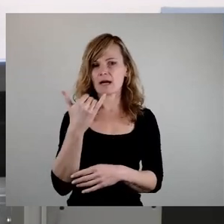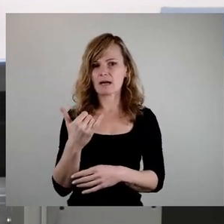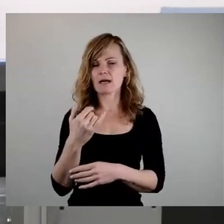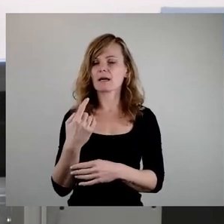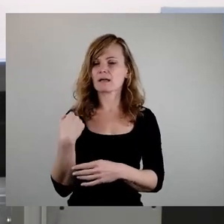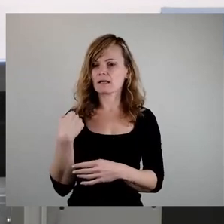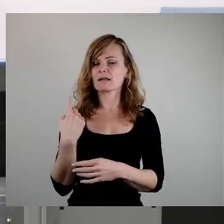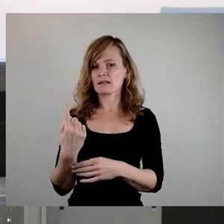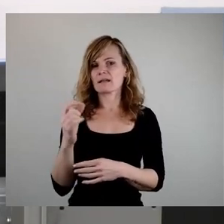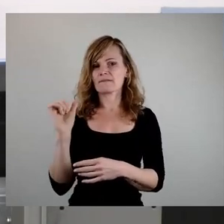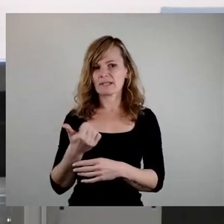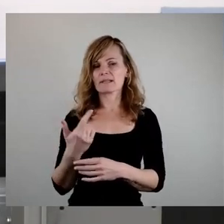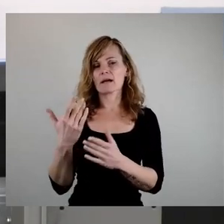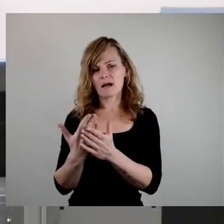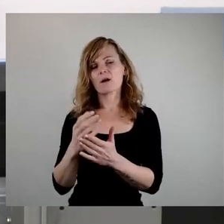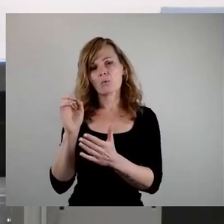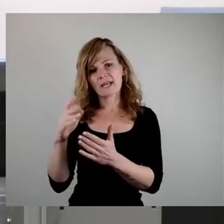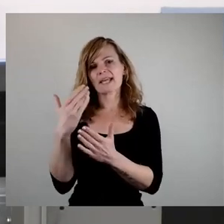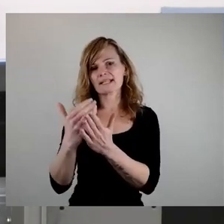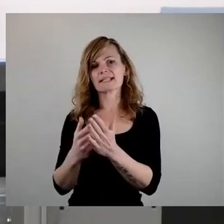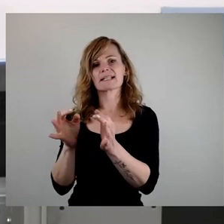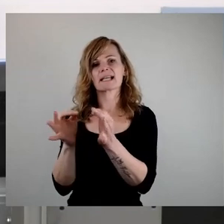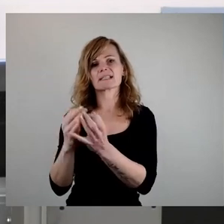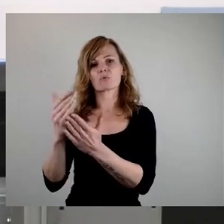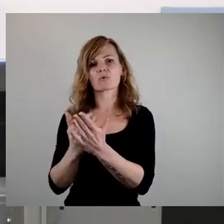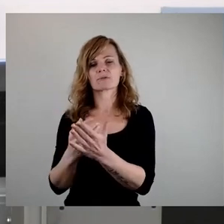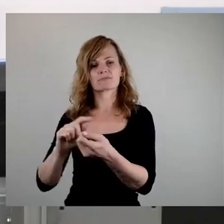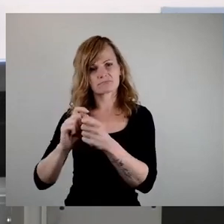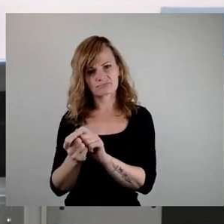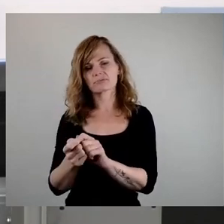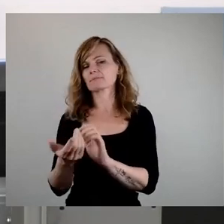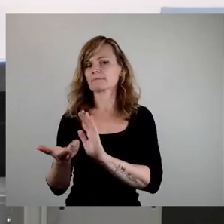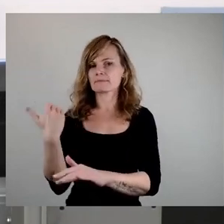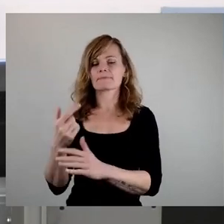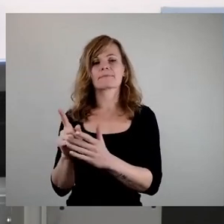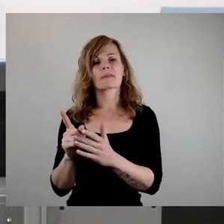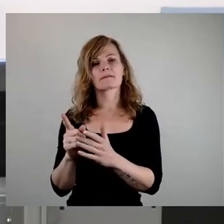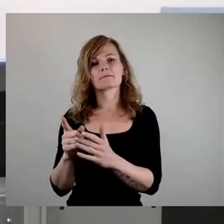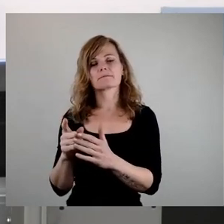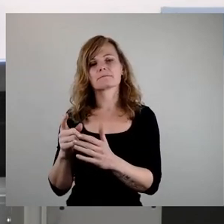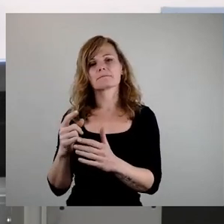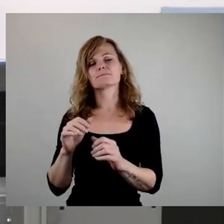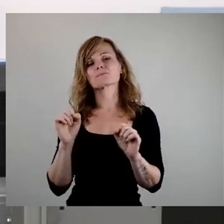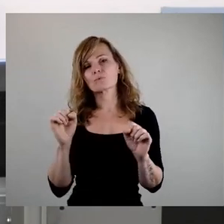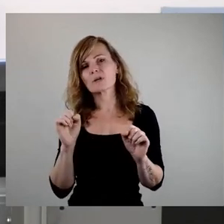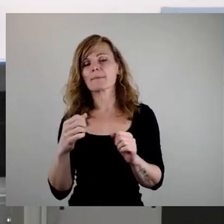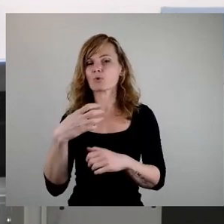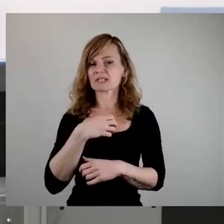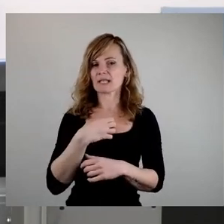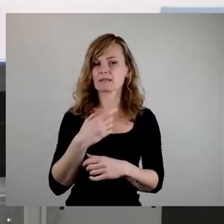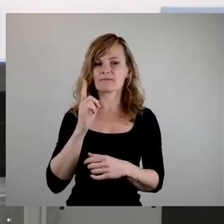dann, diese Satzung zu ändern dann, diesen Ausschluss dann, dass Mädchen und Frauen bei Dynamo Dresden dann auch trainieren dürfen